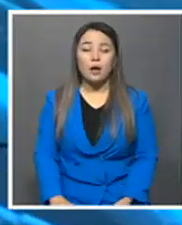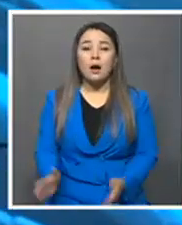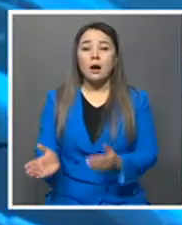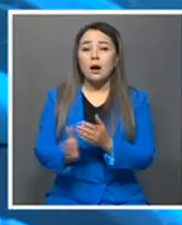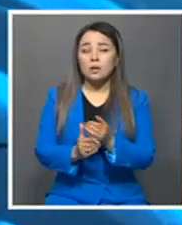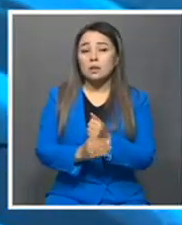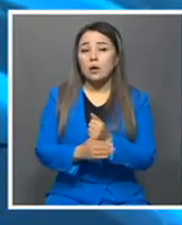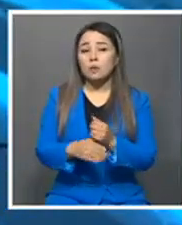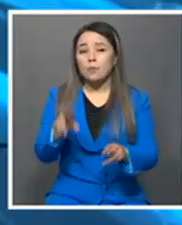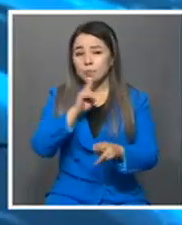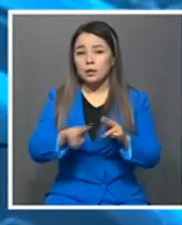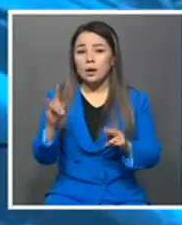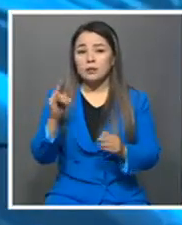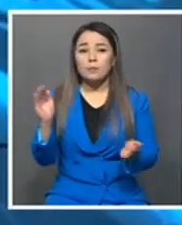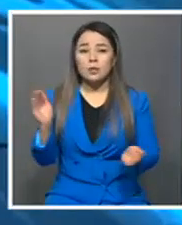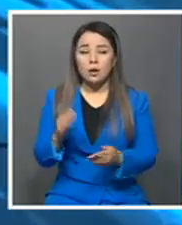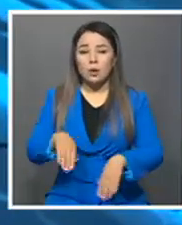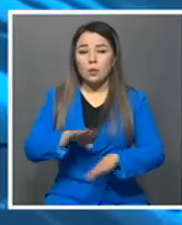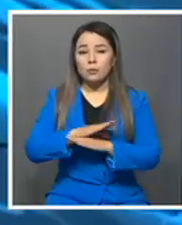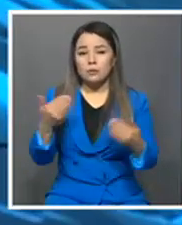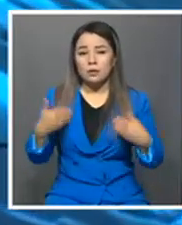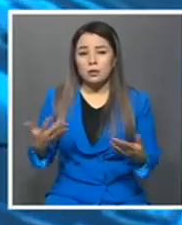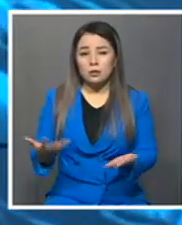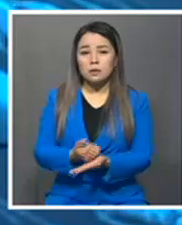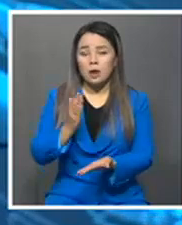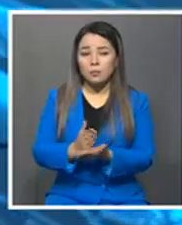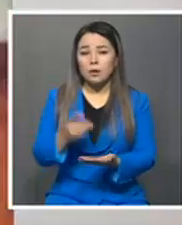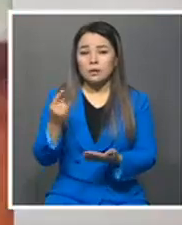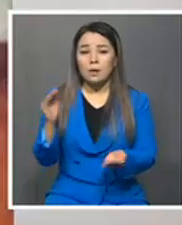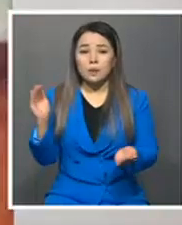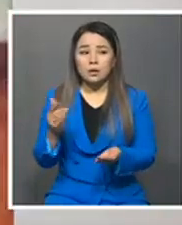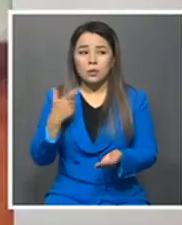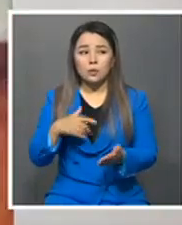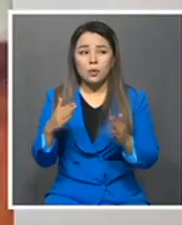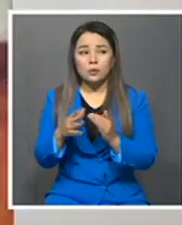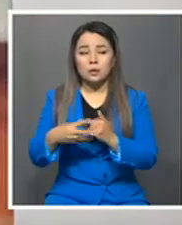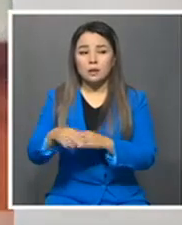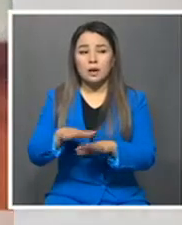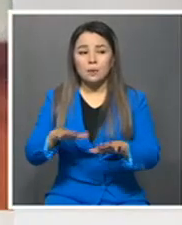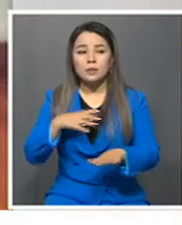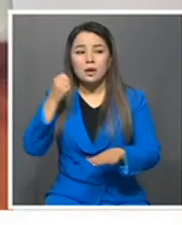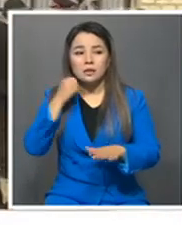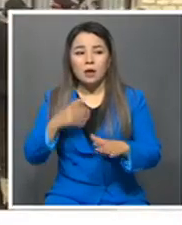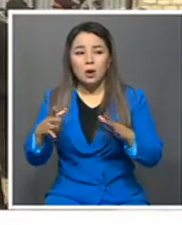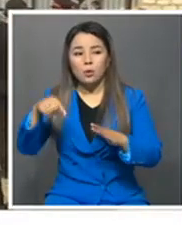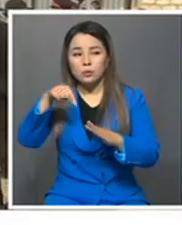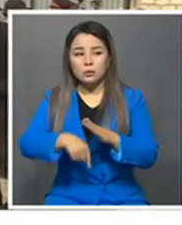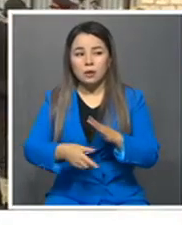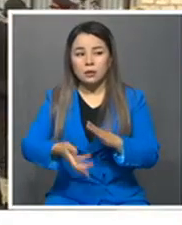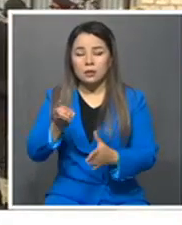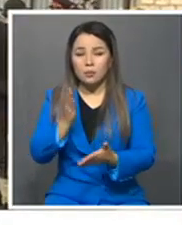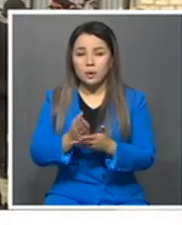Атырауда із-түссіз жоғалып кеткен бала өлі күйінде табылды. Сәбидің денесі өз үйінің ауласындағы ескі кәріз құдығынан